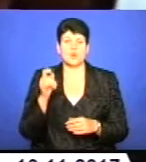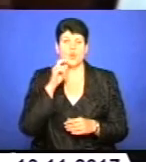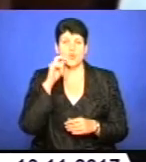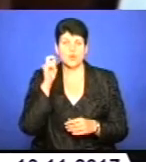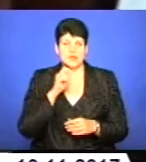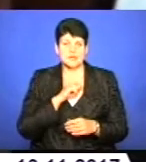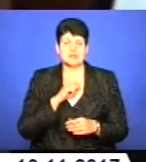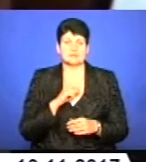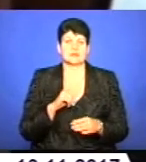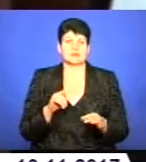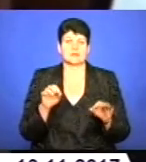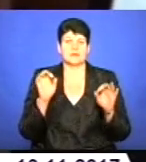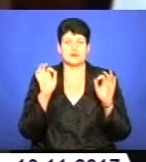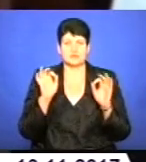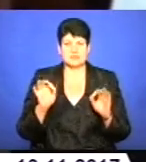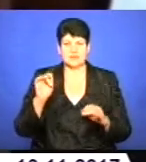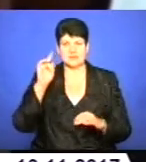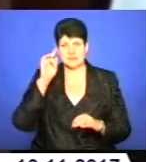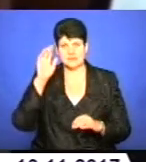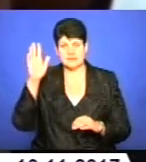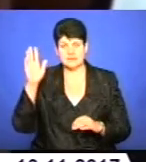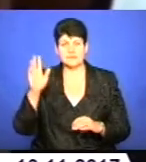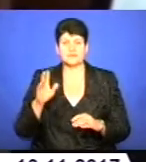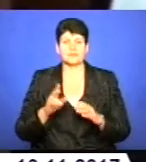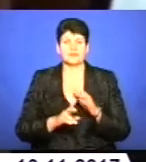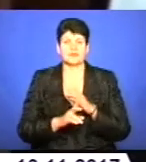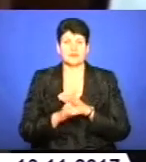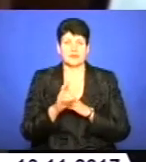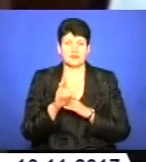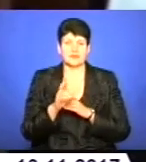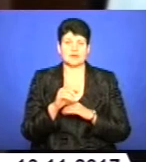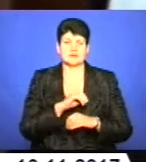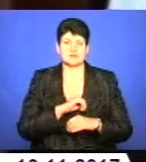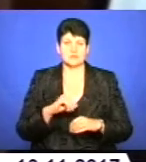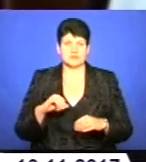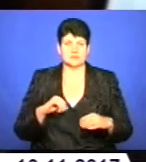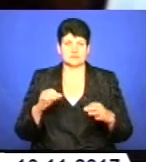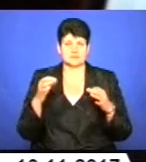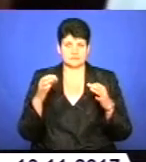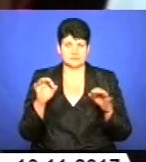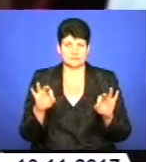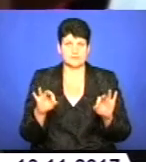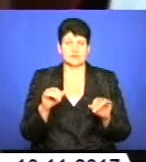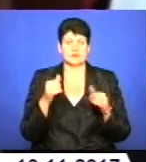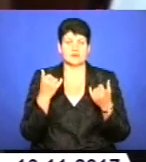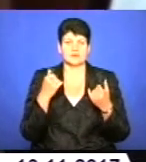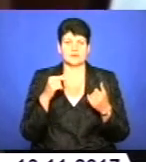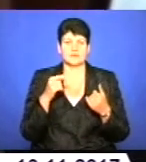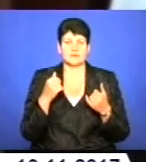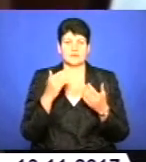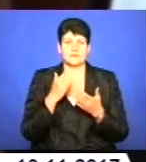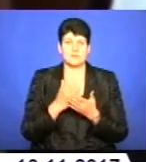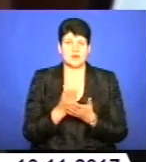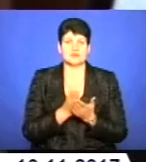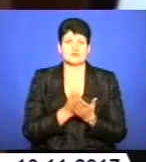Українська православна церква як самостійна автокефальна, у неї має